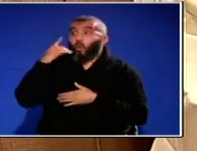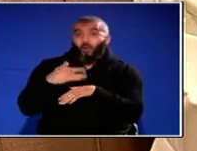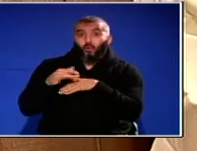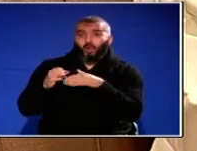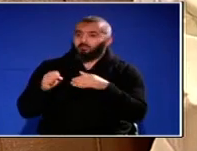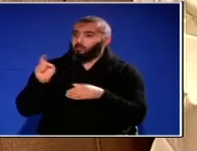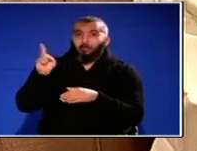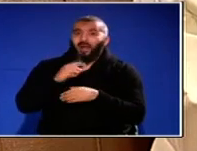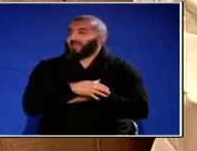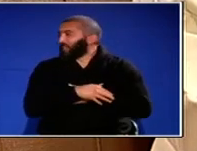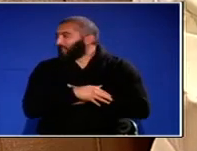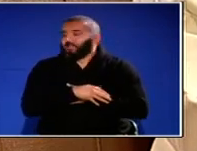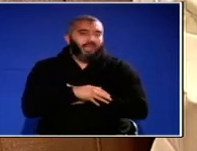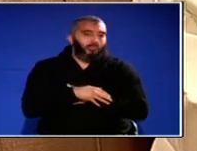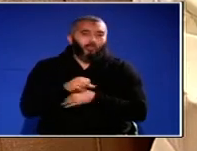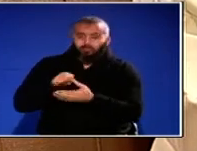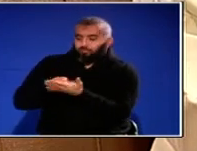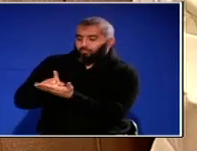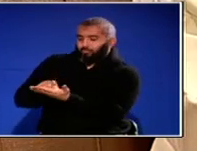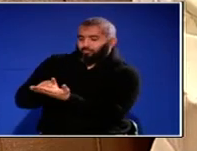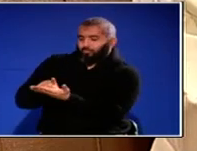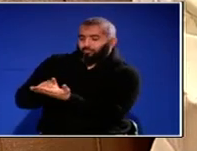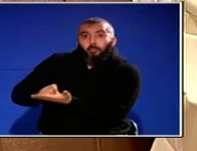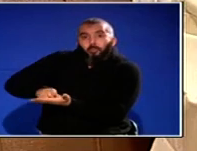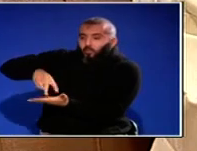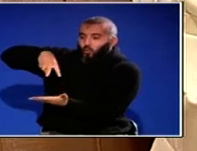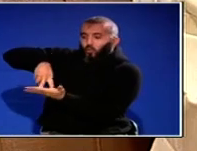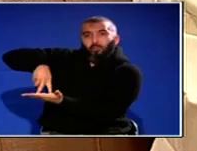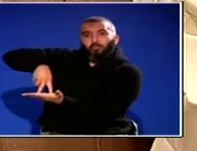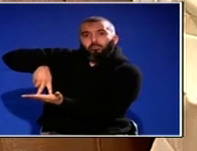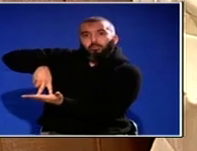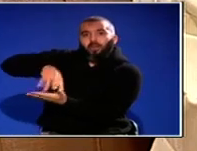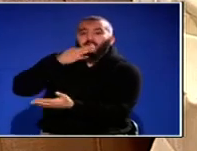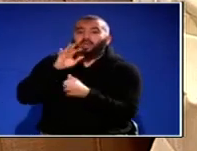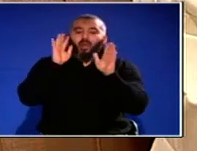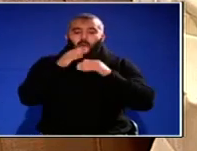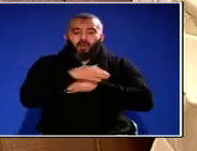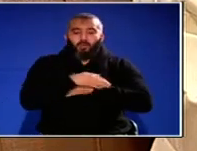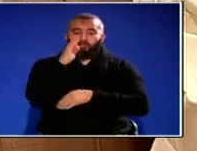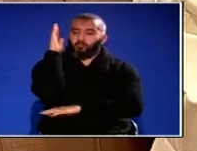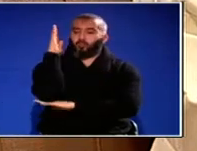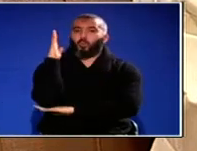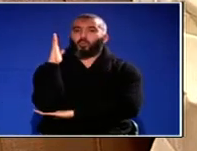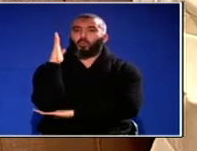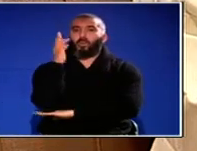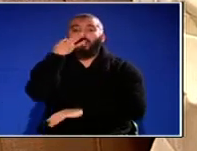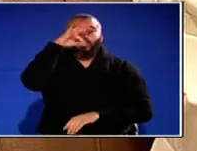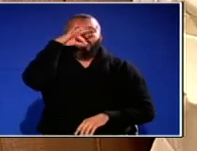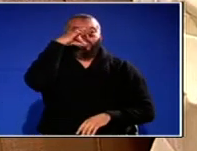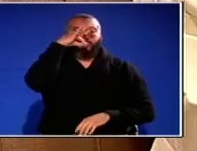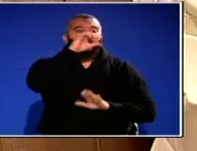ادرك ركعتين، وبالتالي يكبر، فاذا استوى قائما يقرا